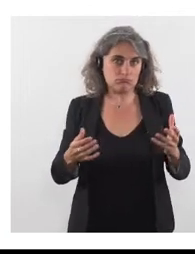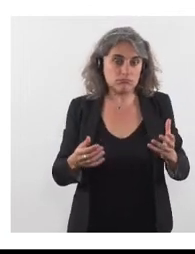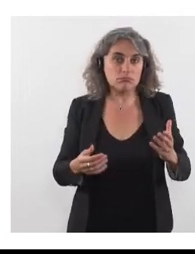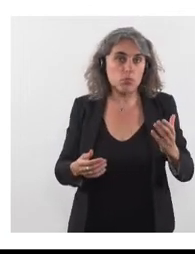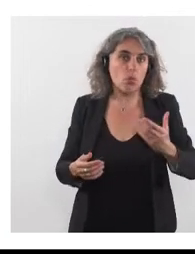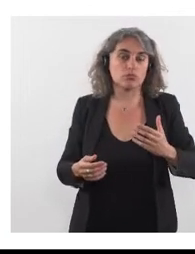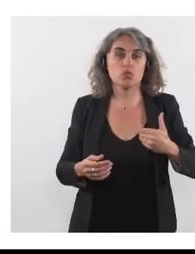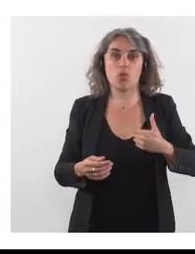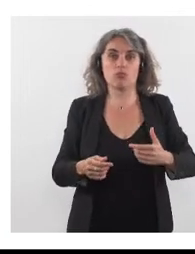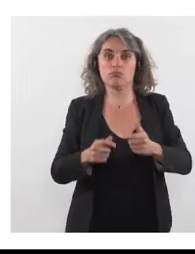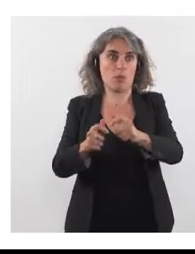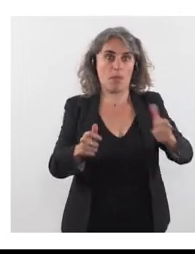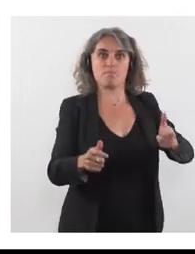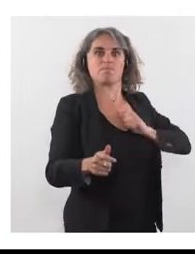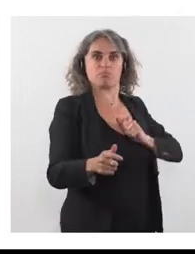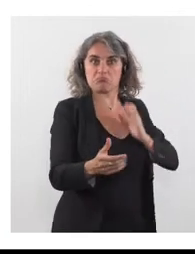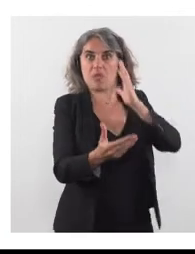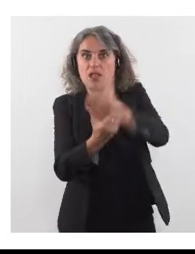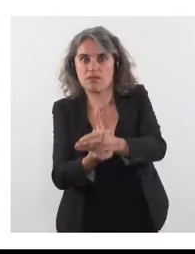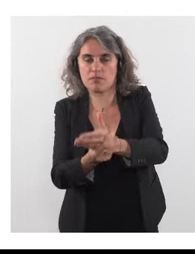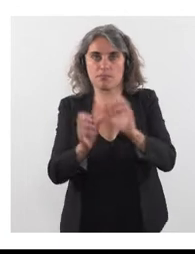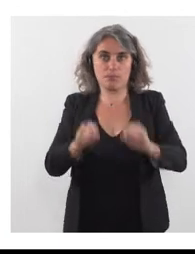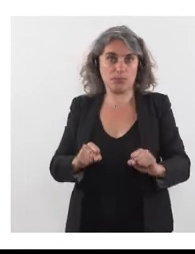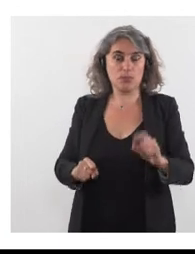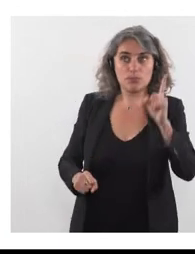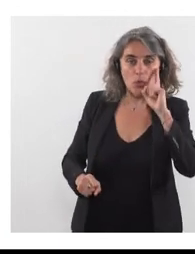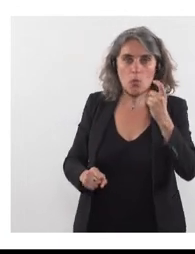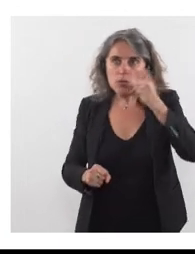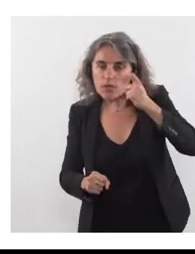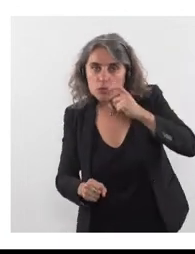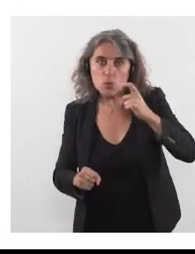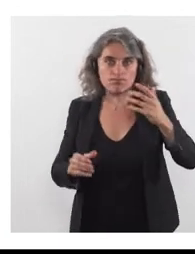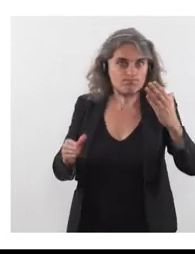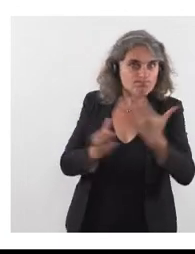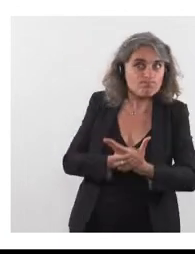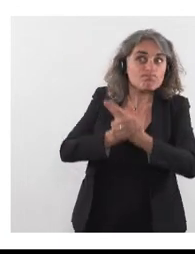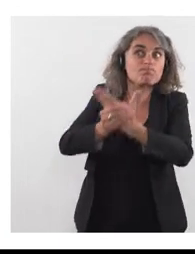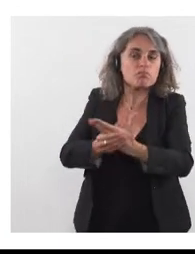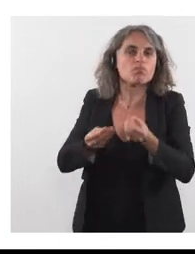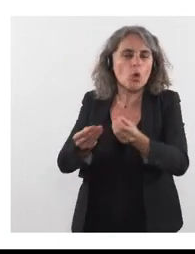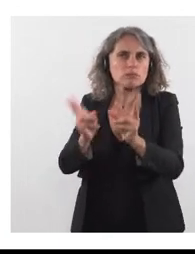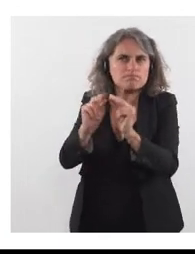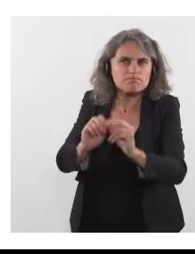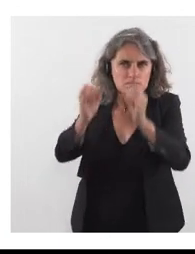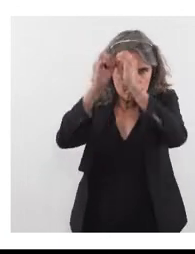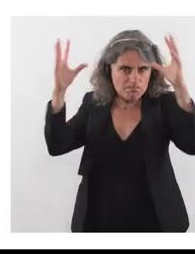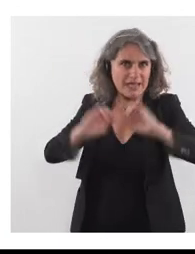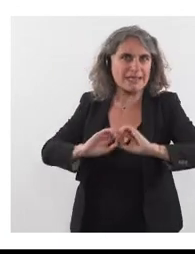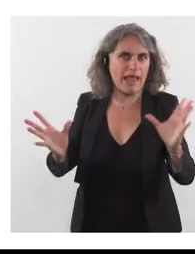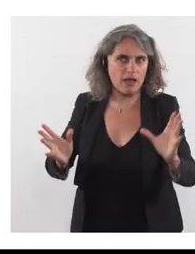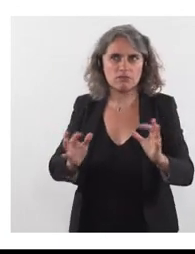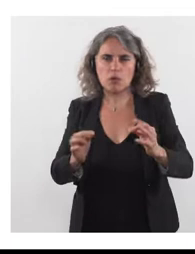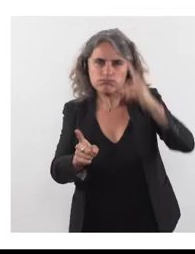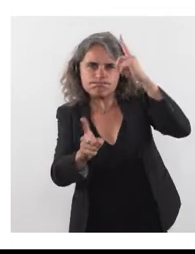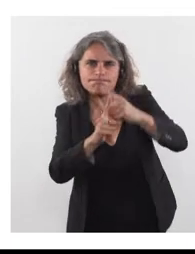pour fournir des observations de nature à éclairer la juridiction sur les enjeux qui sont